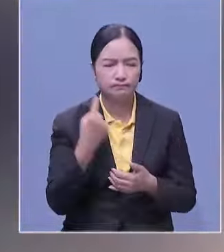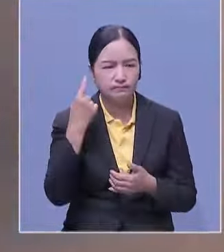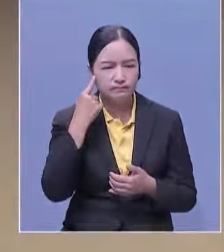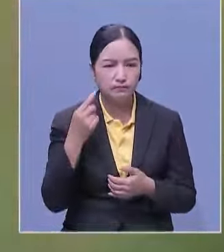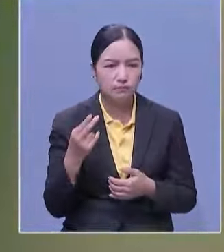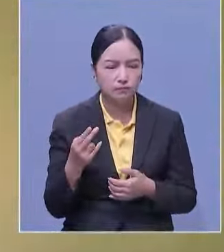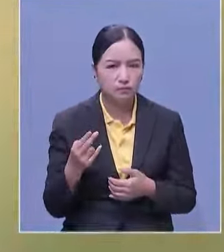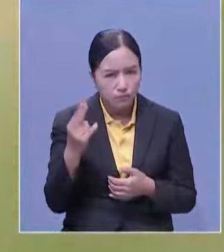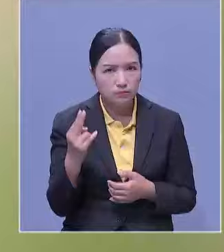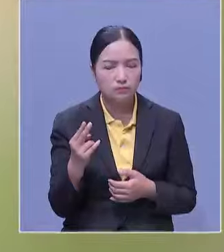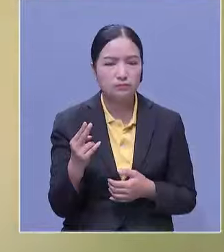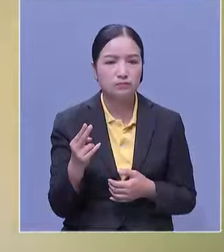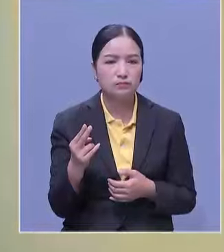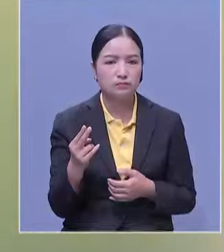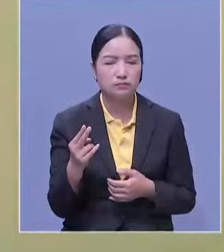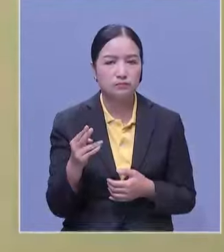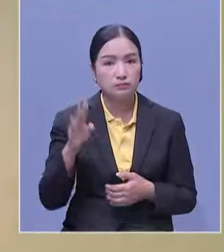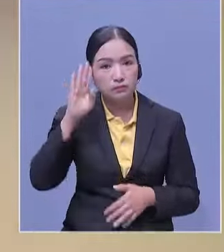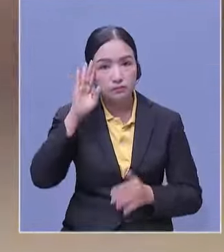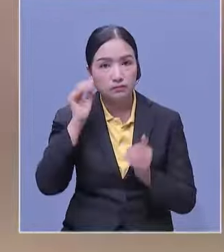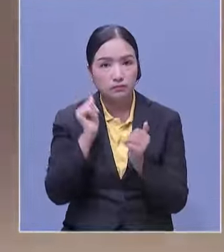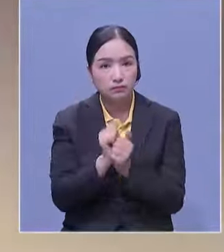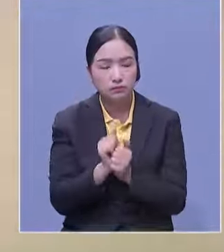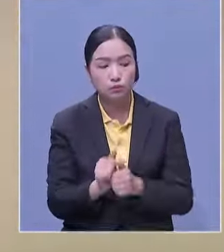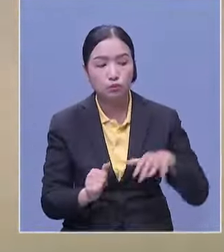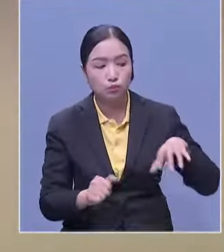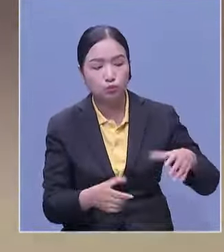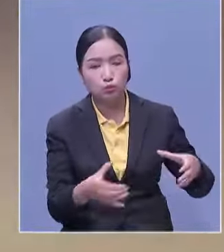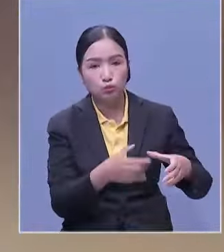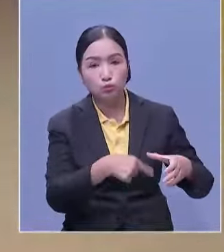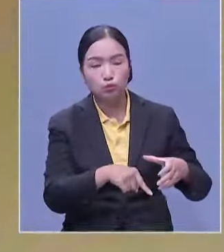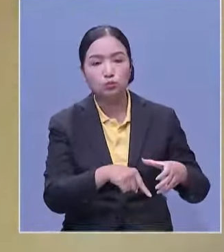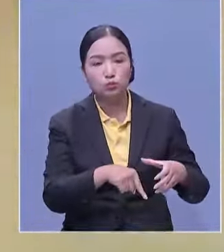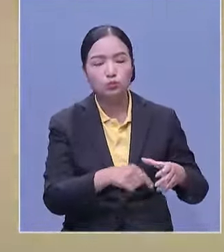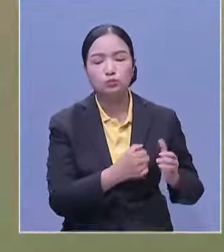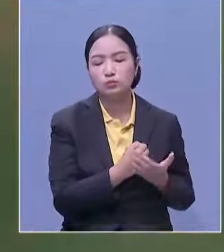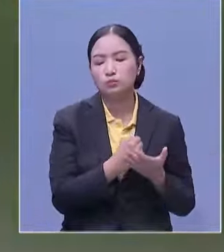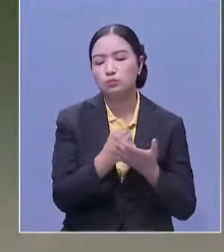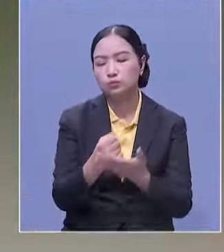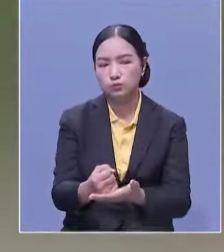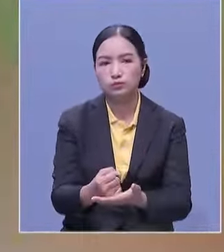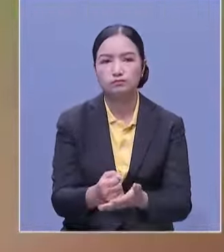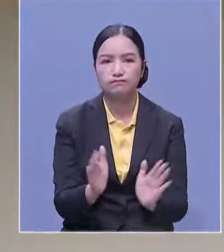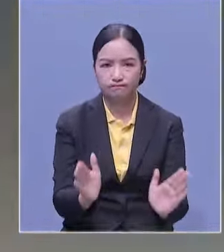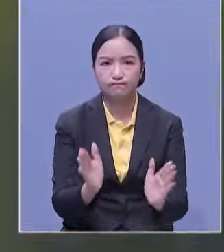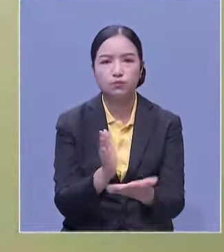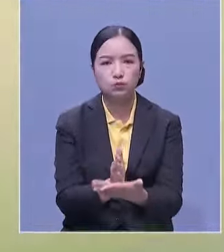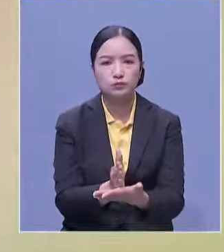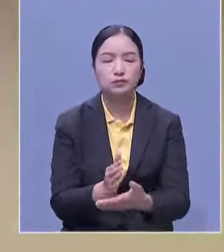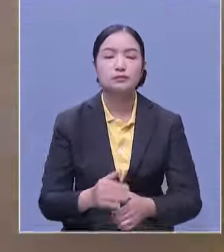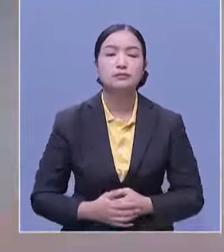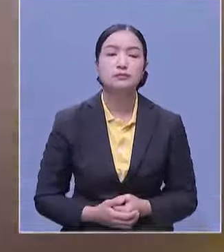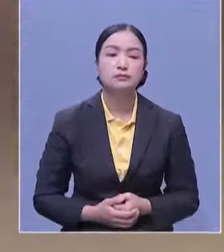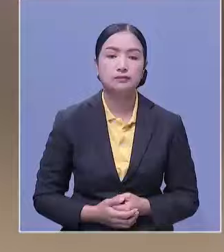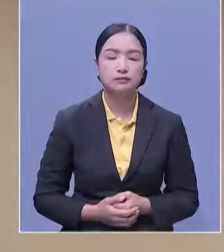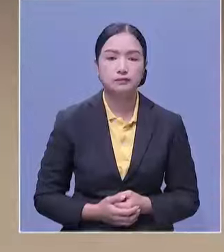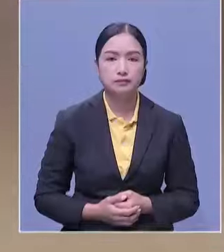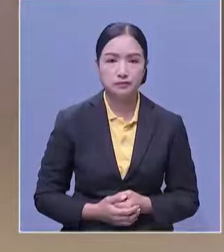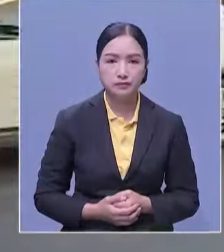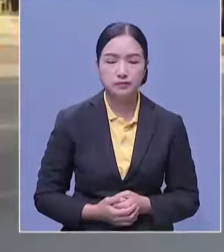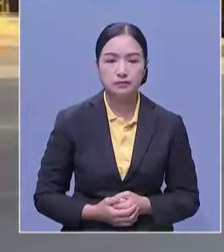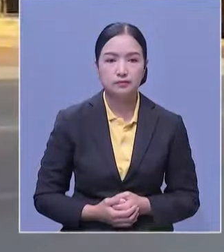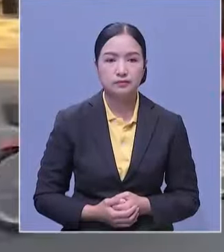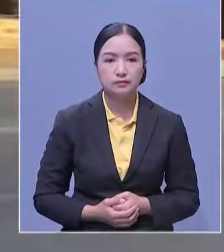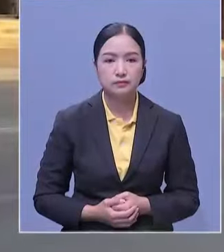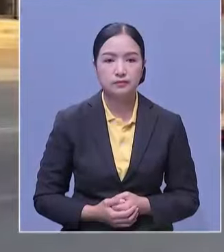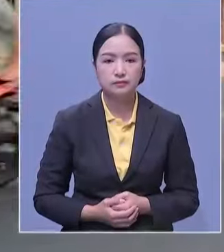เสียงปืนดังขึ้นแล้วก็มีตำรวจจากสพฉลองเข้ามาช่วยระงับเหตุนะครับ